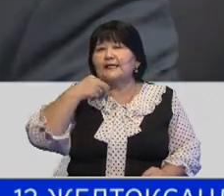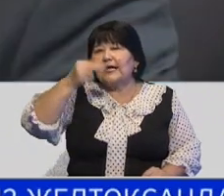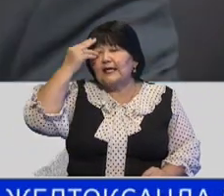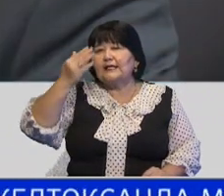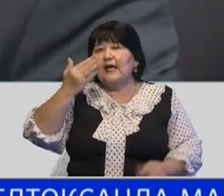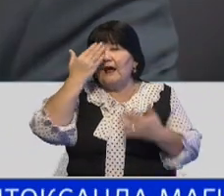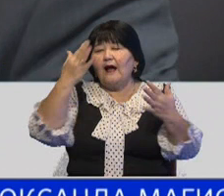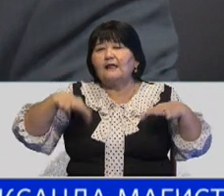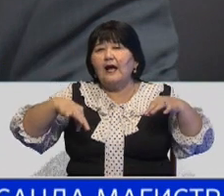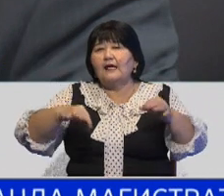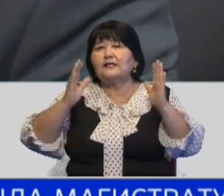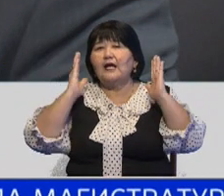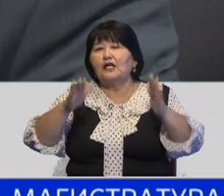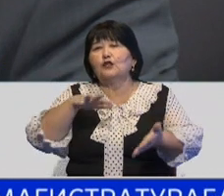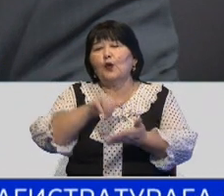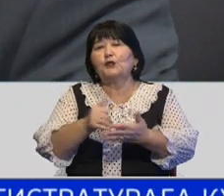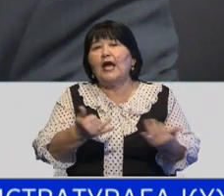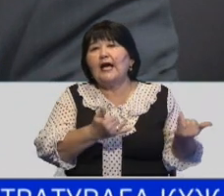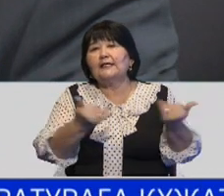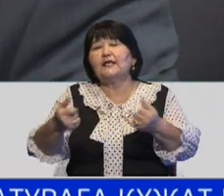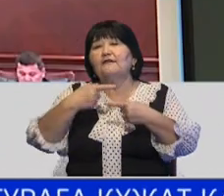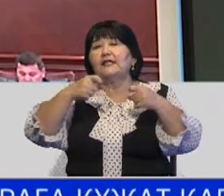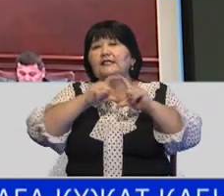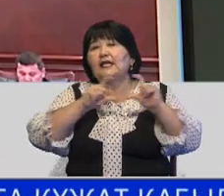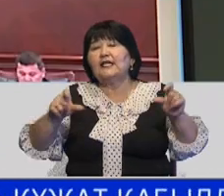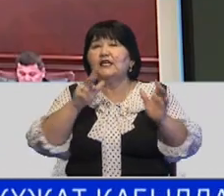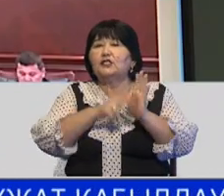халықаралық автомобиль дәлізінің бойында орналасқан сервистік нысандардың